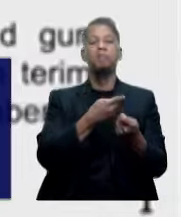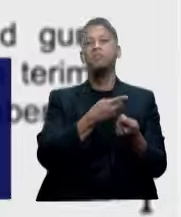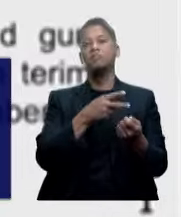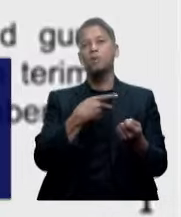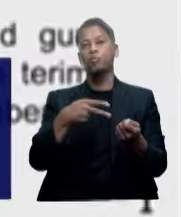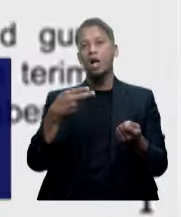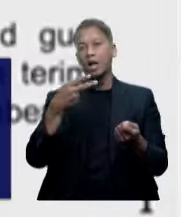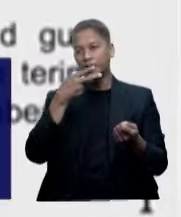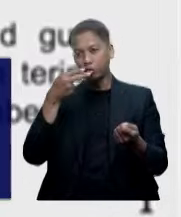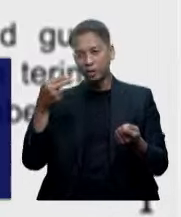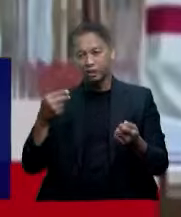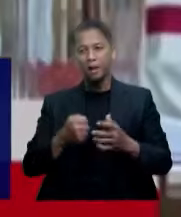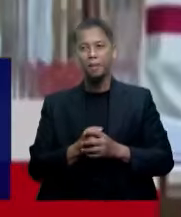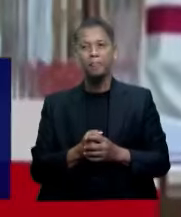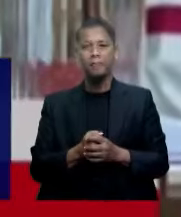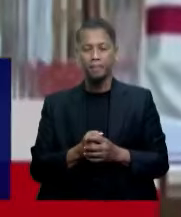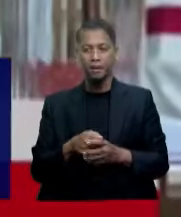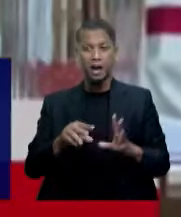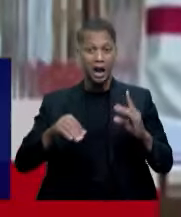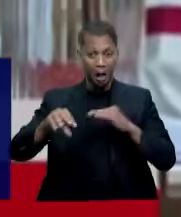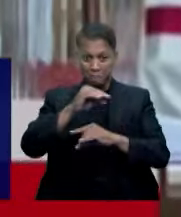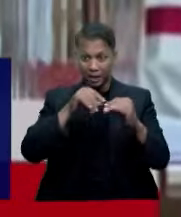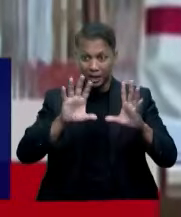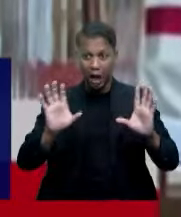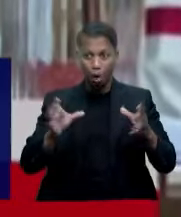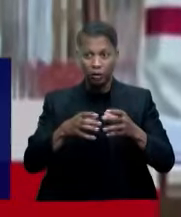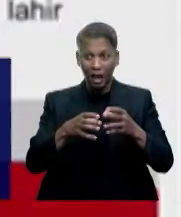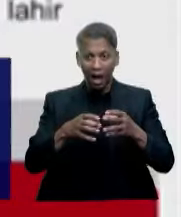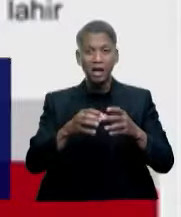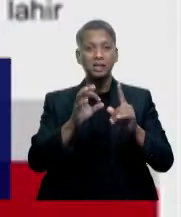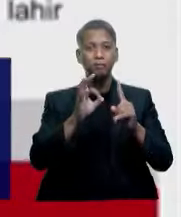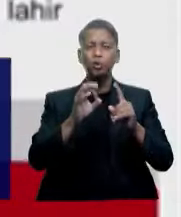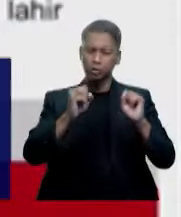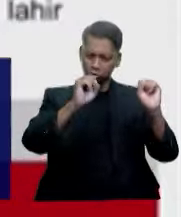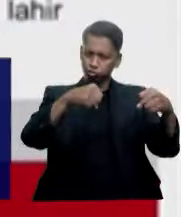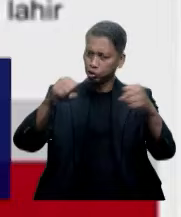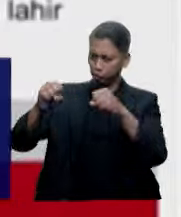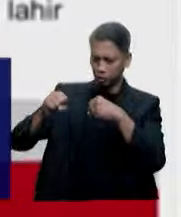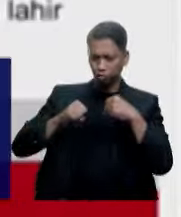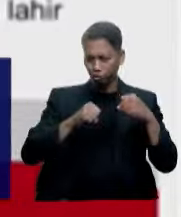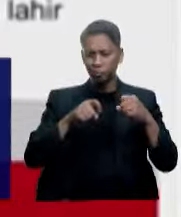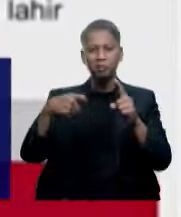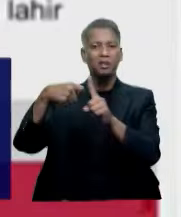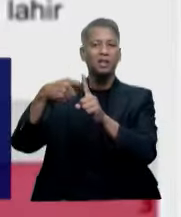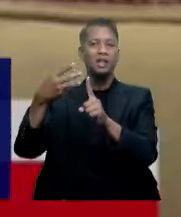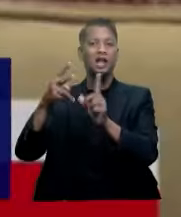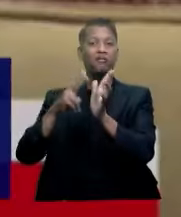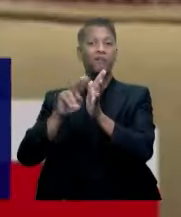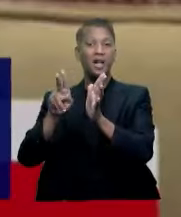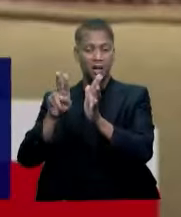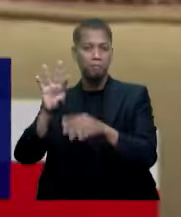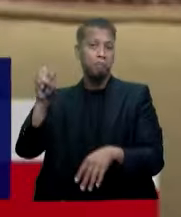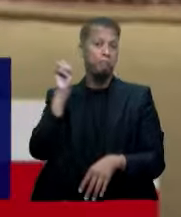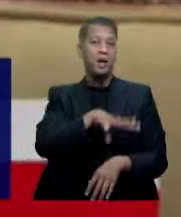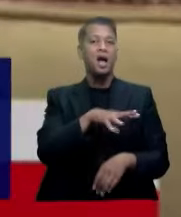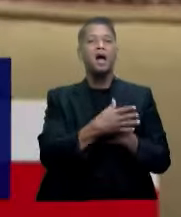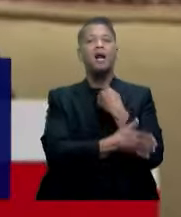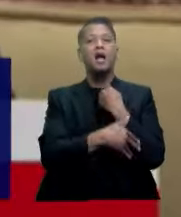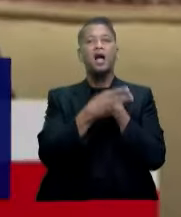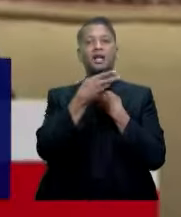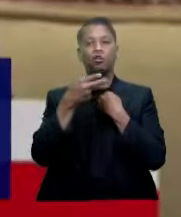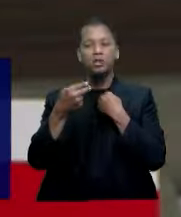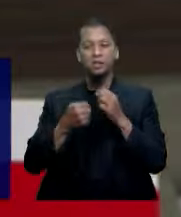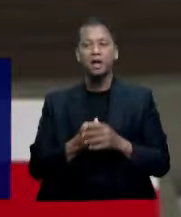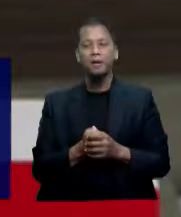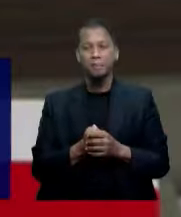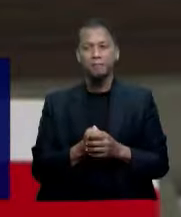bersama Kemenpora dan PSSI, seluruh anggota Komisi 10 sepakat menjadikan Kevin Dix sebagai warga negara Indonesia. Sejumlah anggota Komisi 10 dari